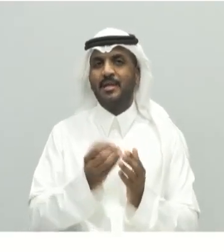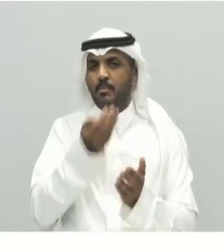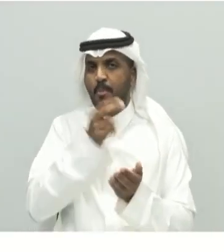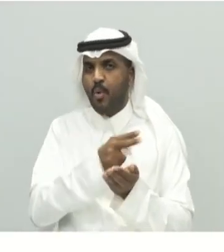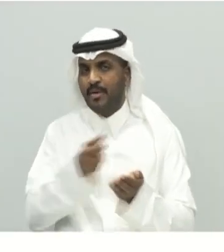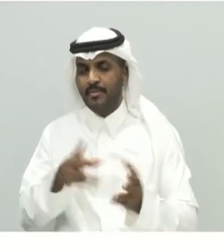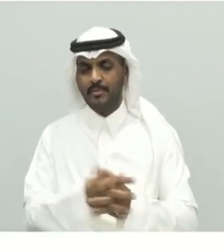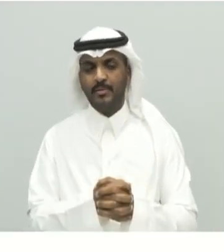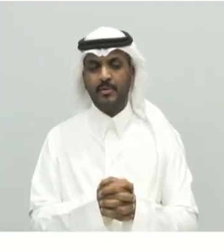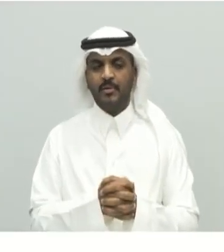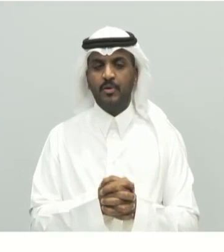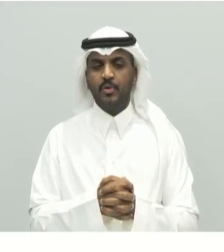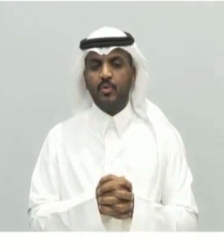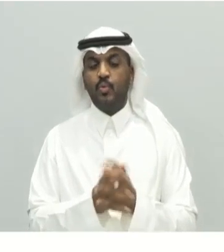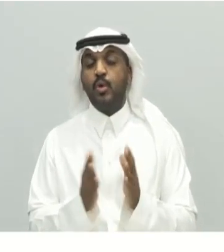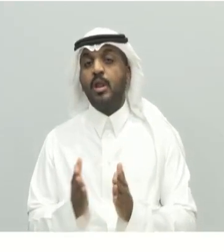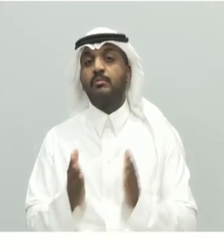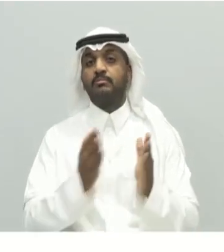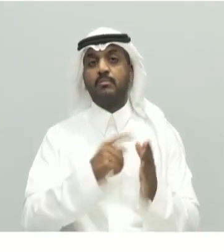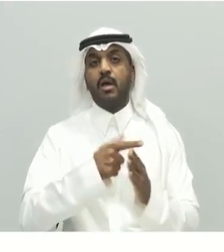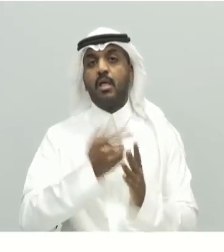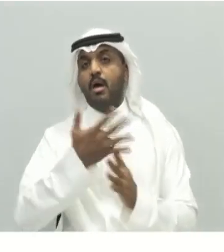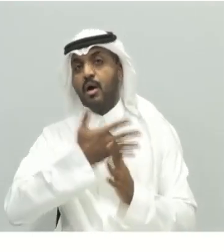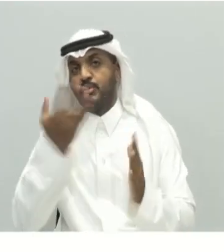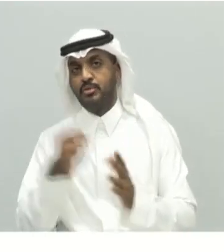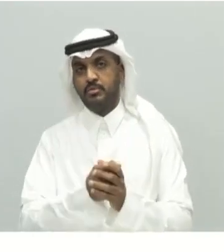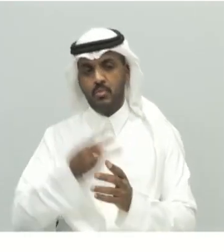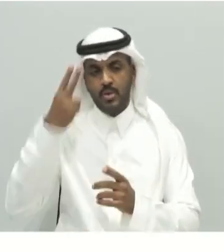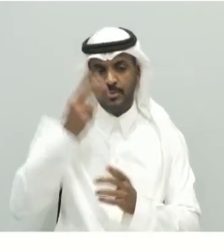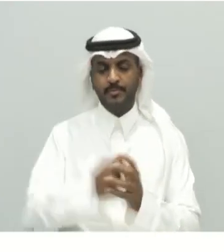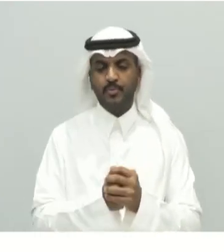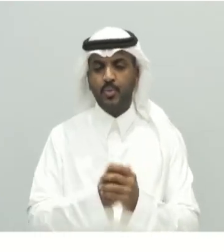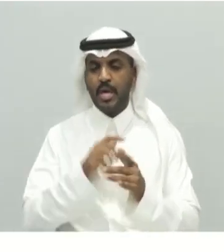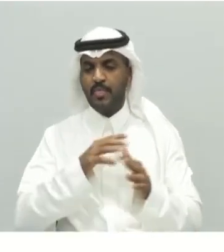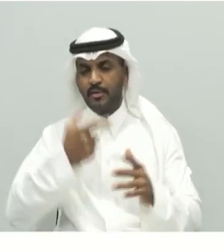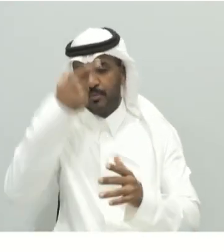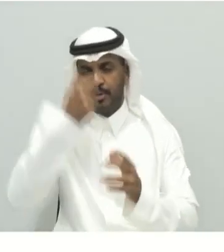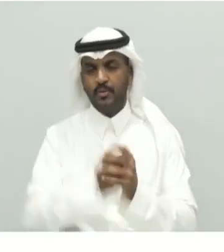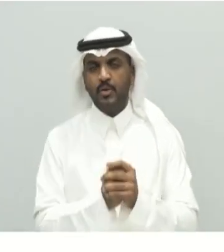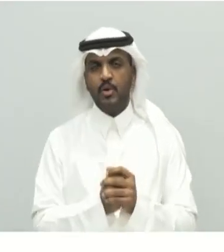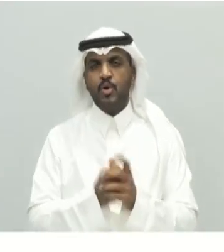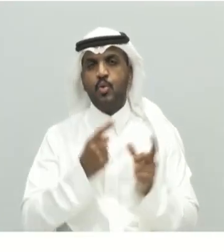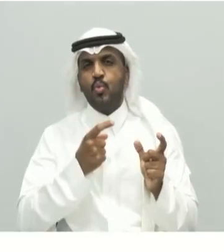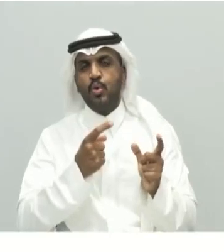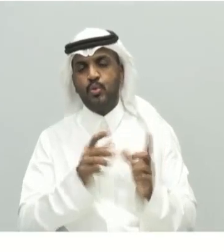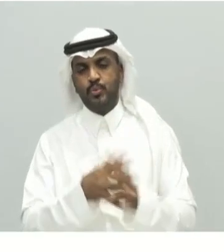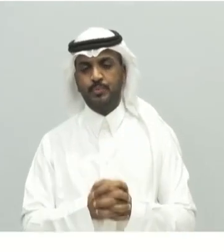الموارد والهجره الى الخارج وكثره الامراض